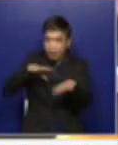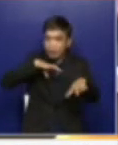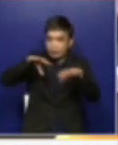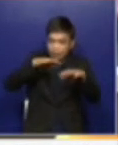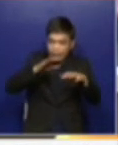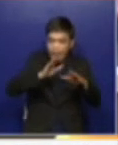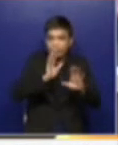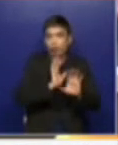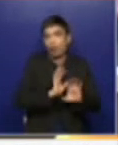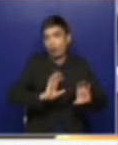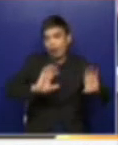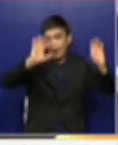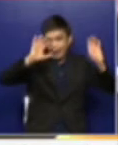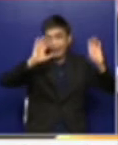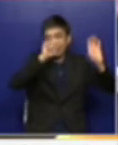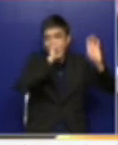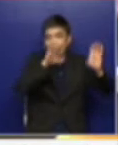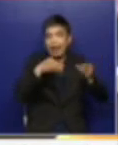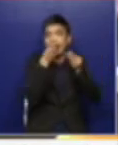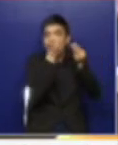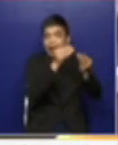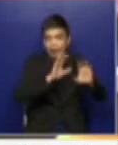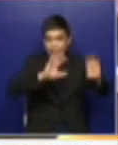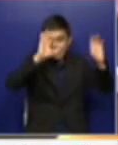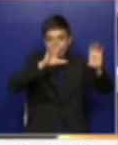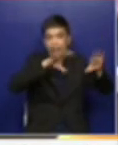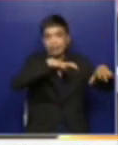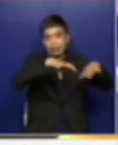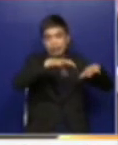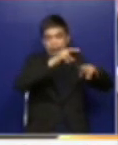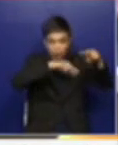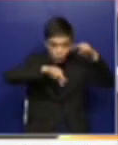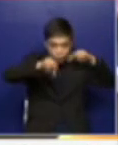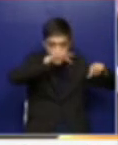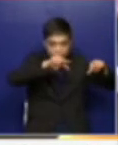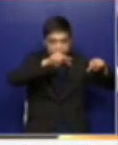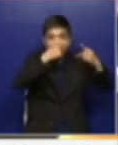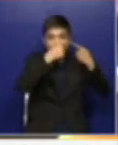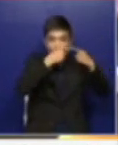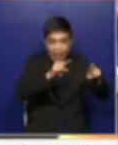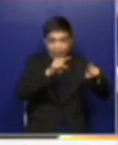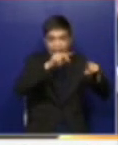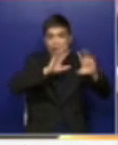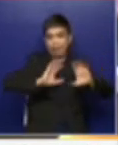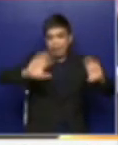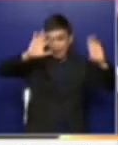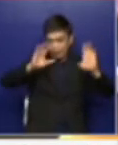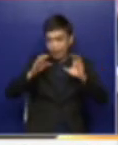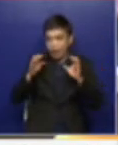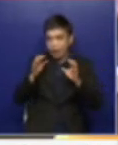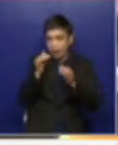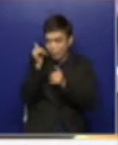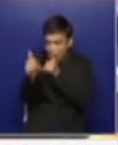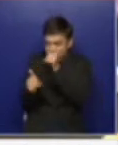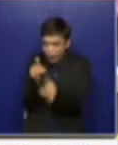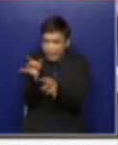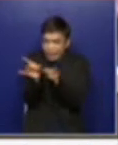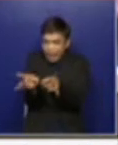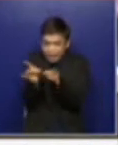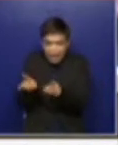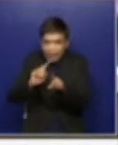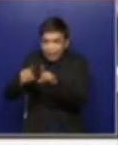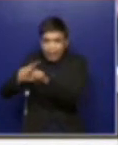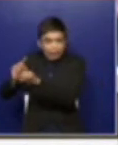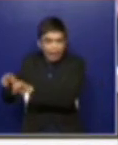ารแล้วรัฐนี่ไปลุกรานประชาชนจำนวนนับไม่ถ้วนน้ำตาประชาชนหลั่งไหลจะท่วมแผ่นดินไท